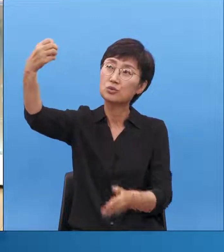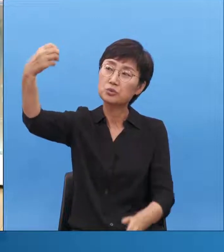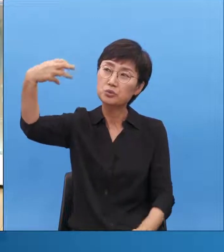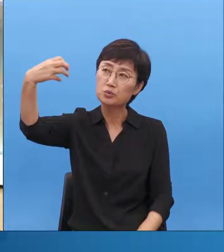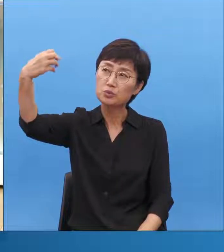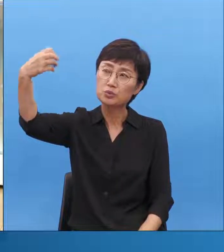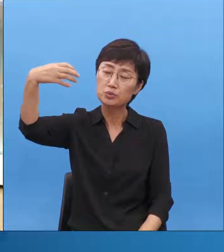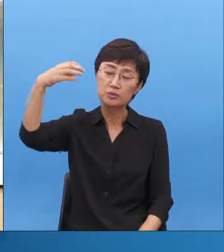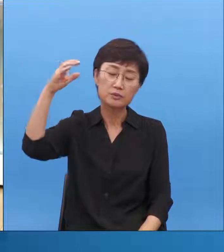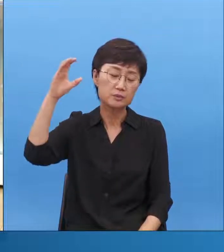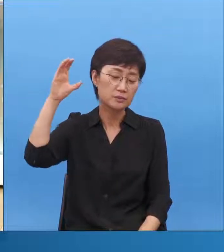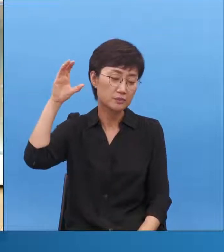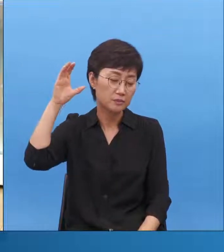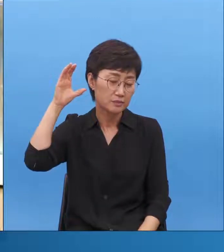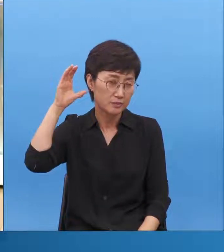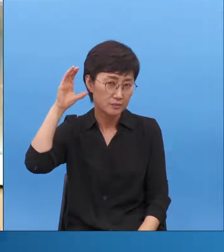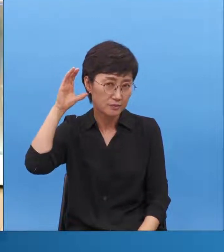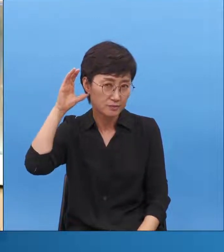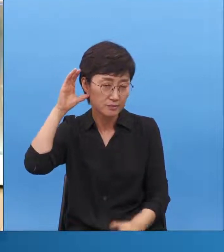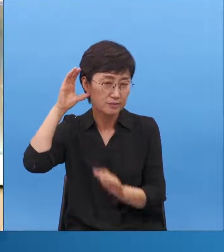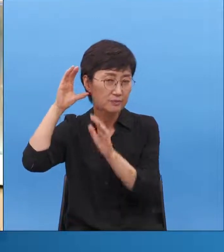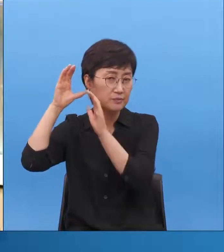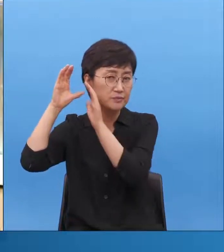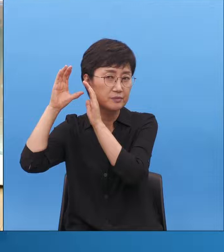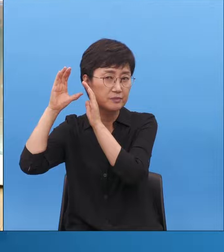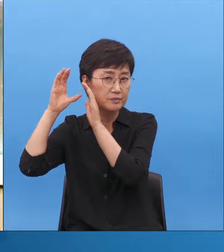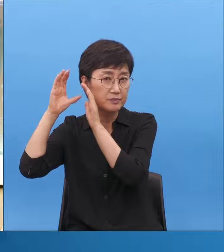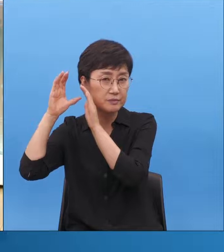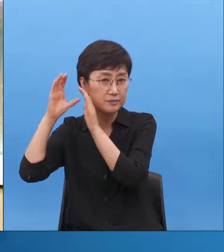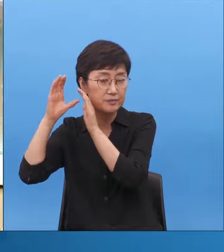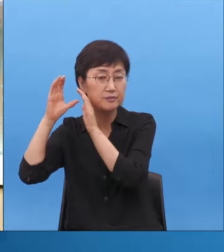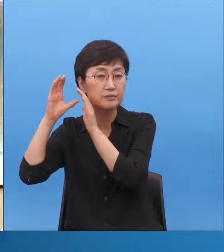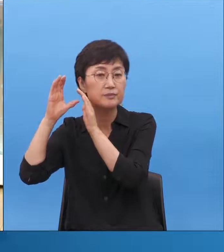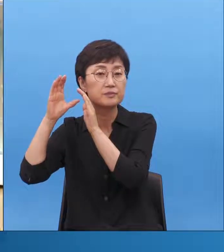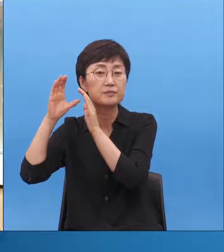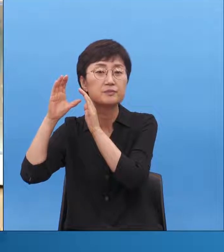주 음성 들리니